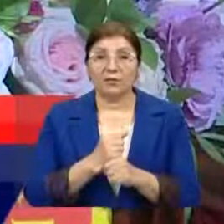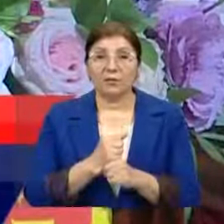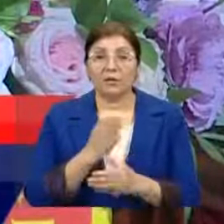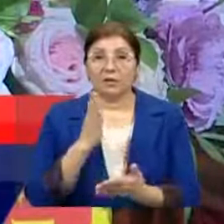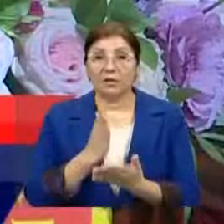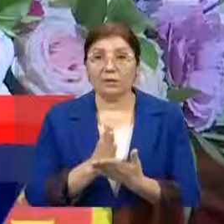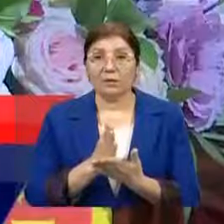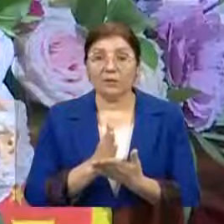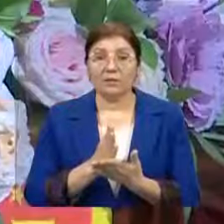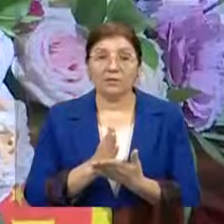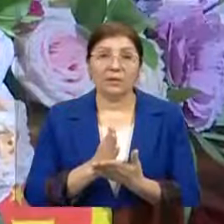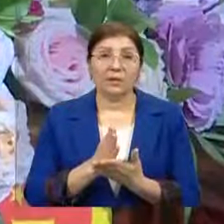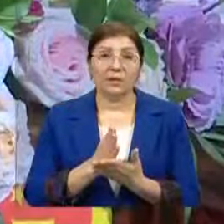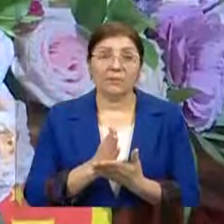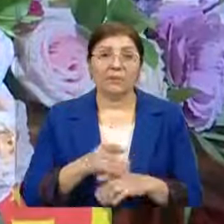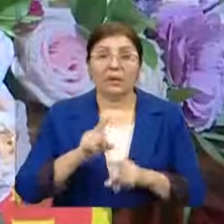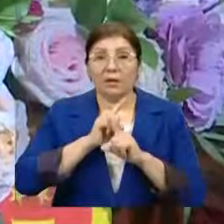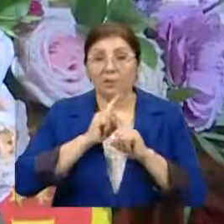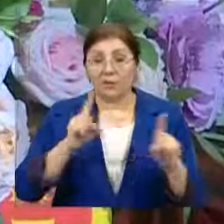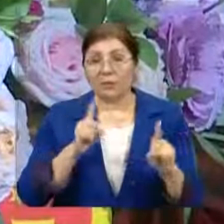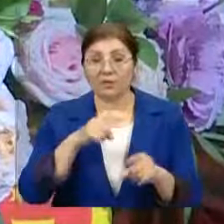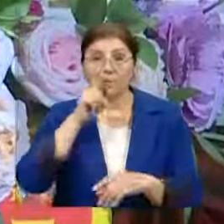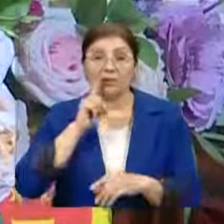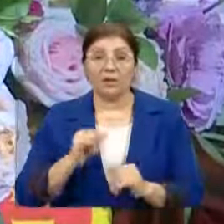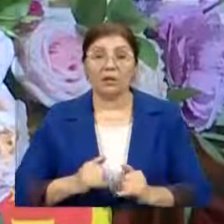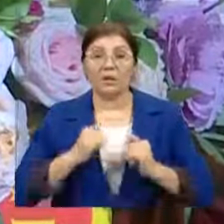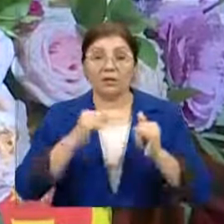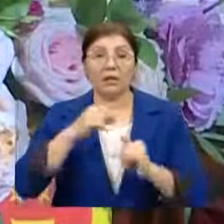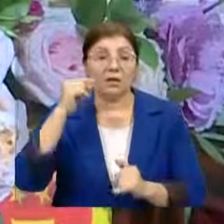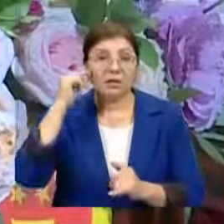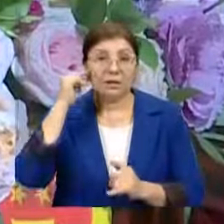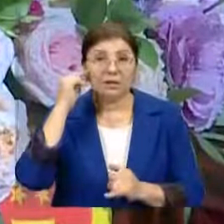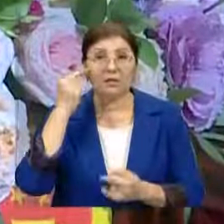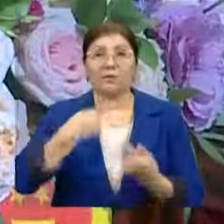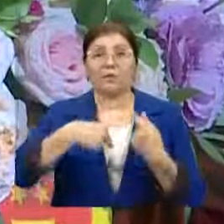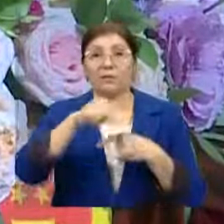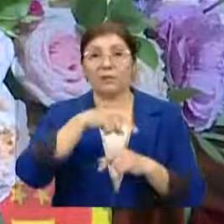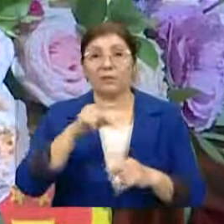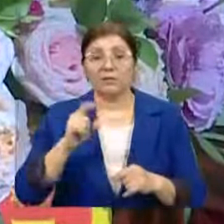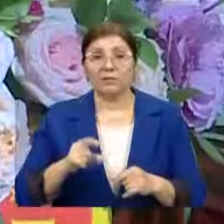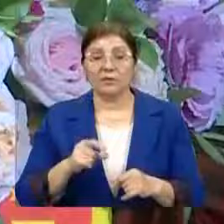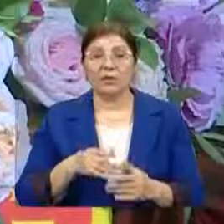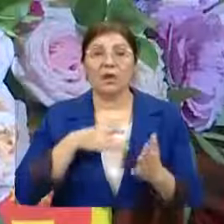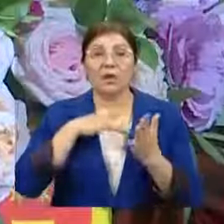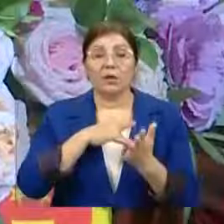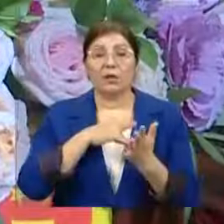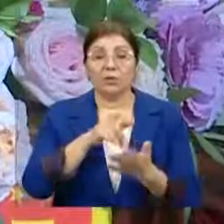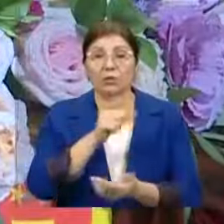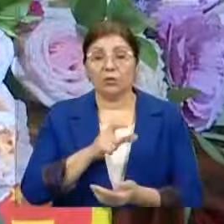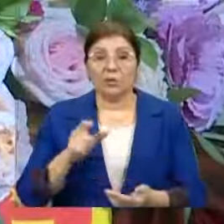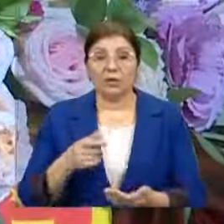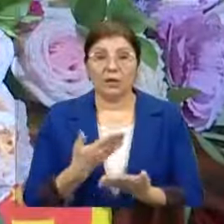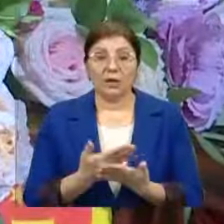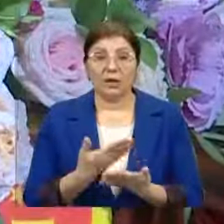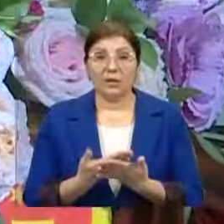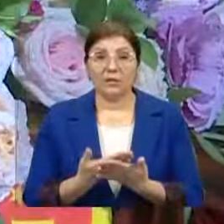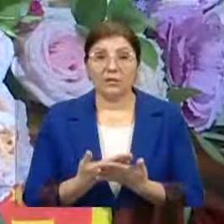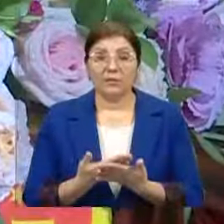еще более узнаваемым и доступным для китайских бизнесменов и туристов. А если